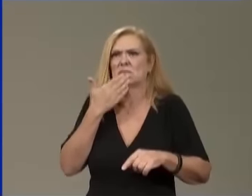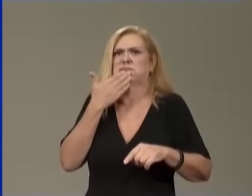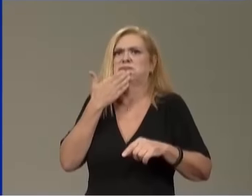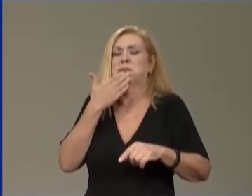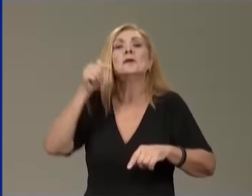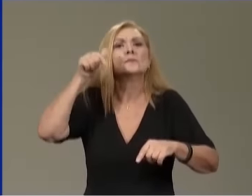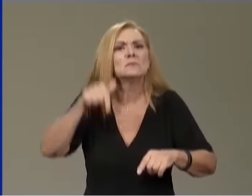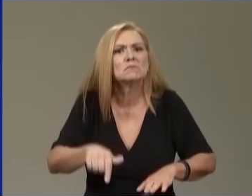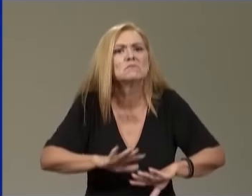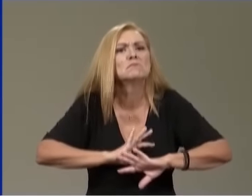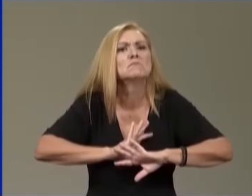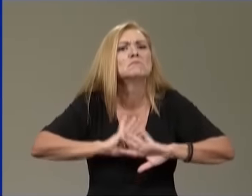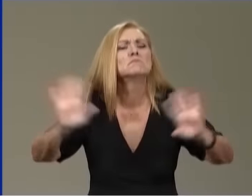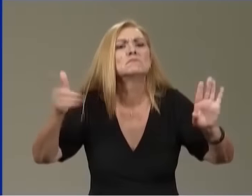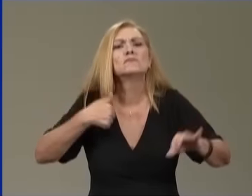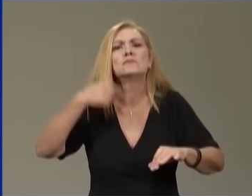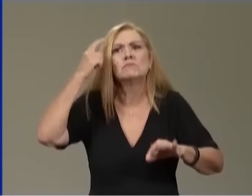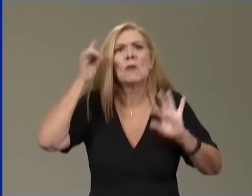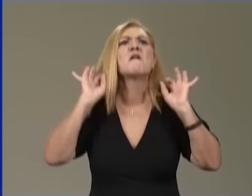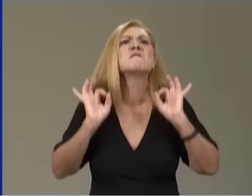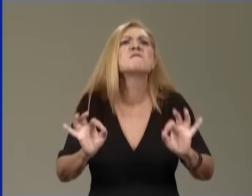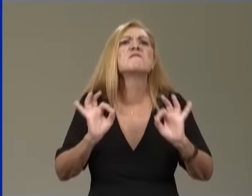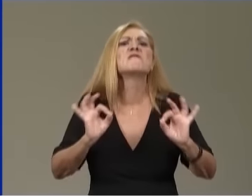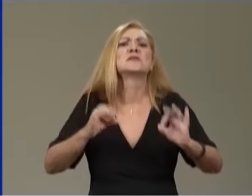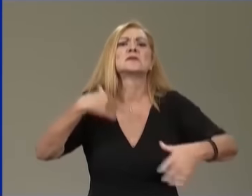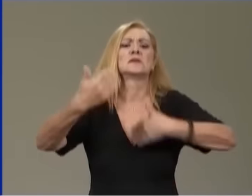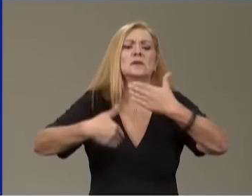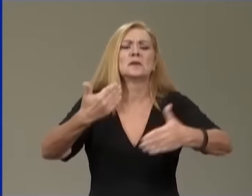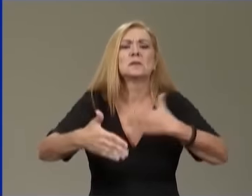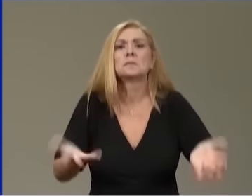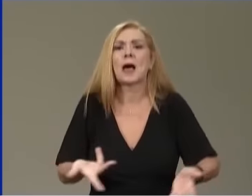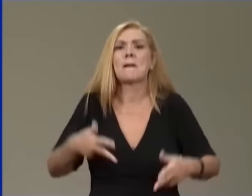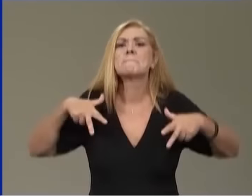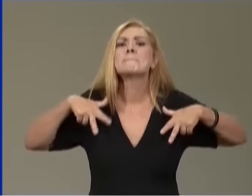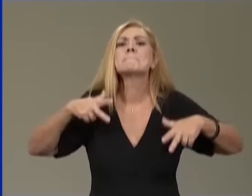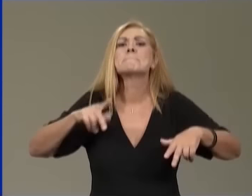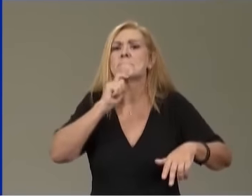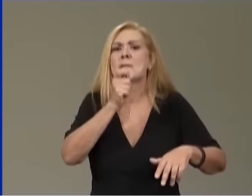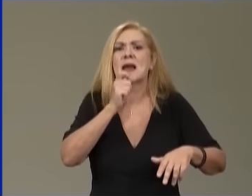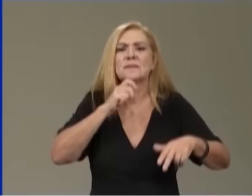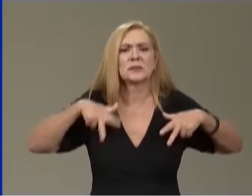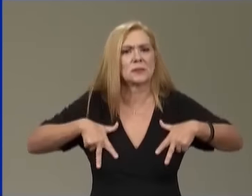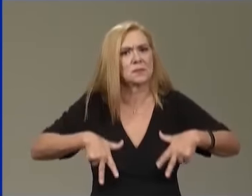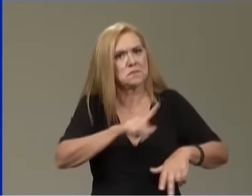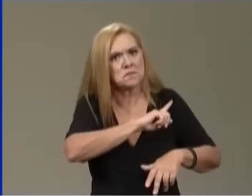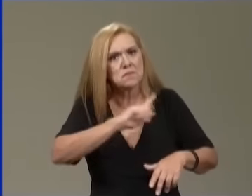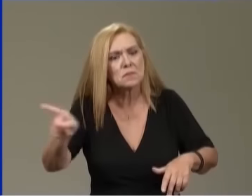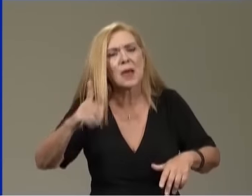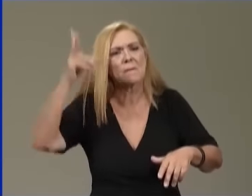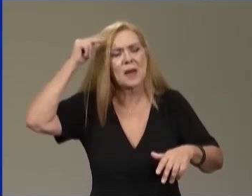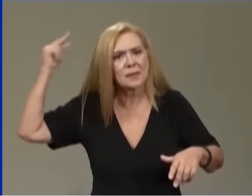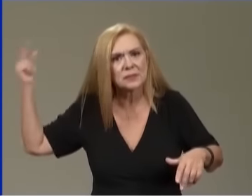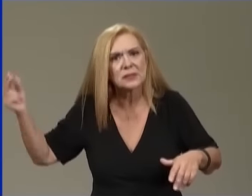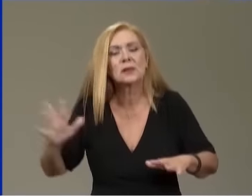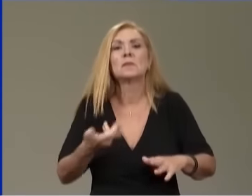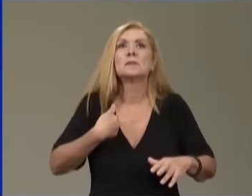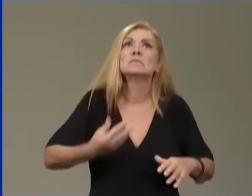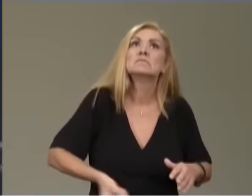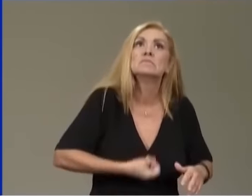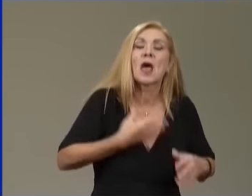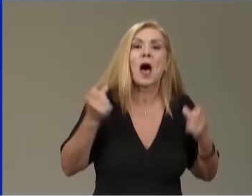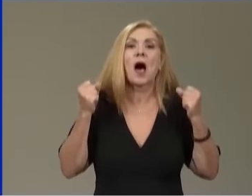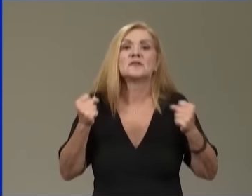θεωρούνται φυσική εξέλιξη. Τα μη κρατικά πανεπιστήμια, το κοινό αίτημα για περισσότερη ασφάλεια και η στήριξη